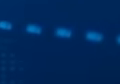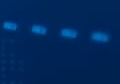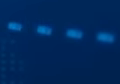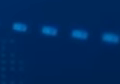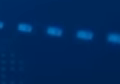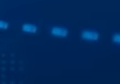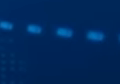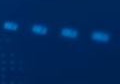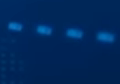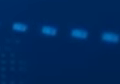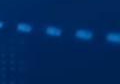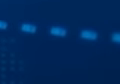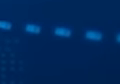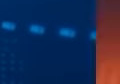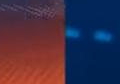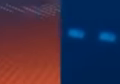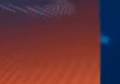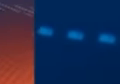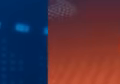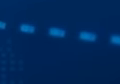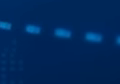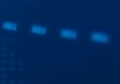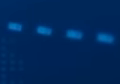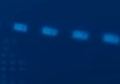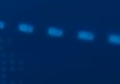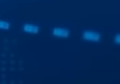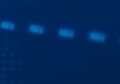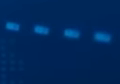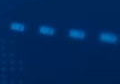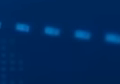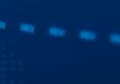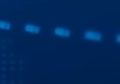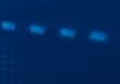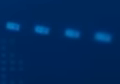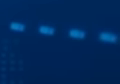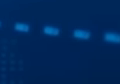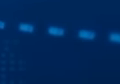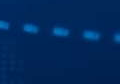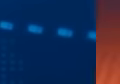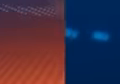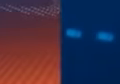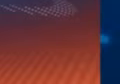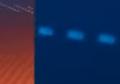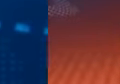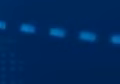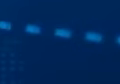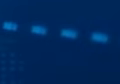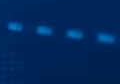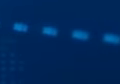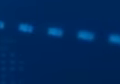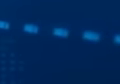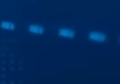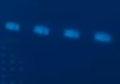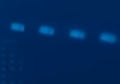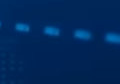АКШ доллары 367 теңге 27 тиын, евро 418 теңге 69 тиын,